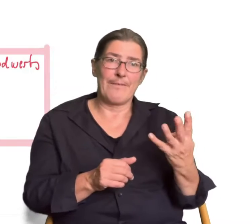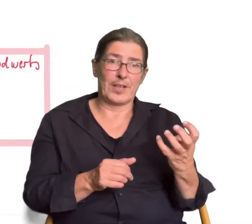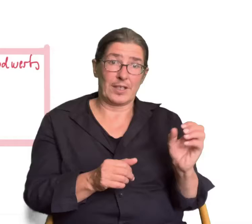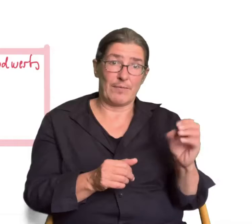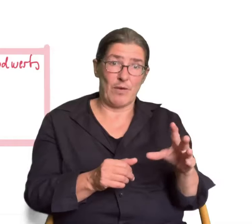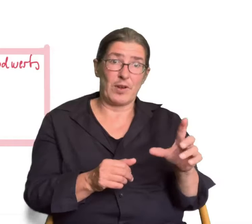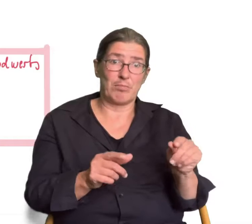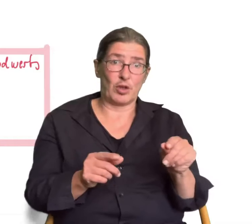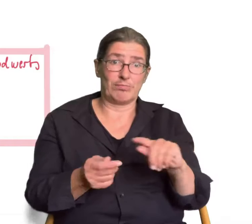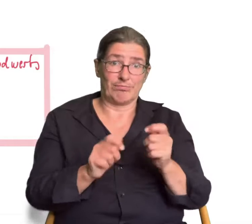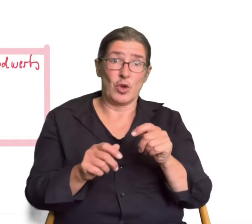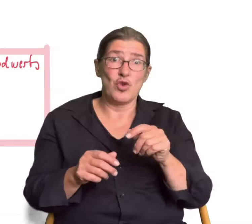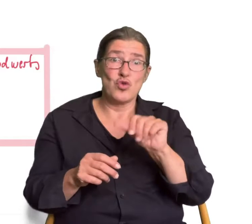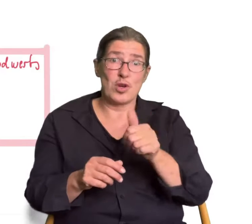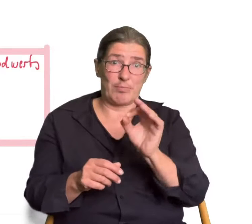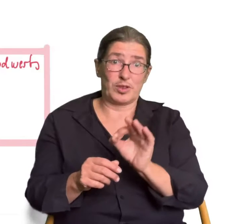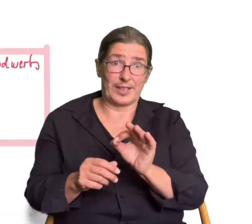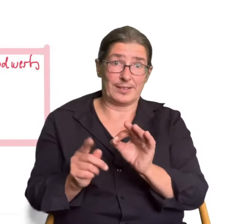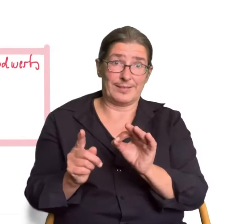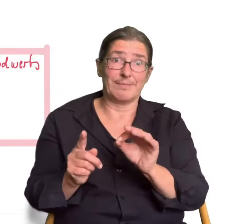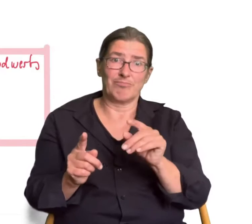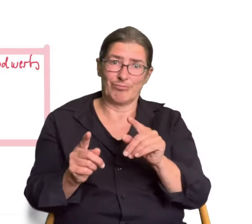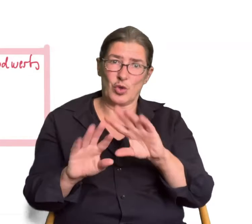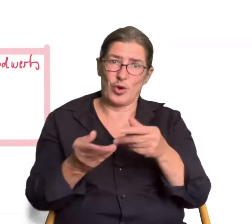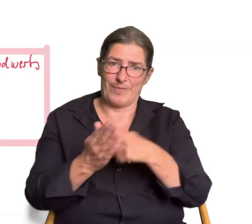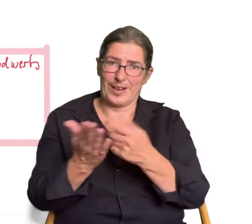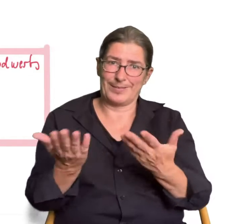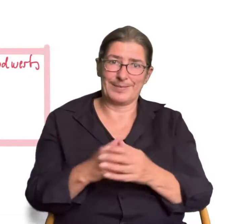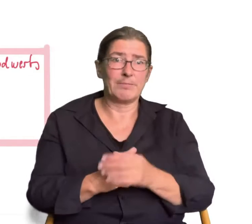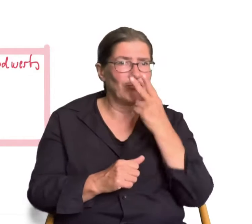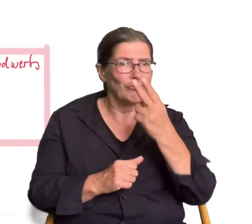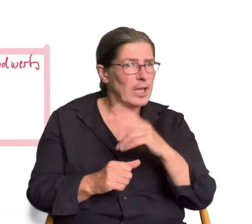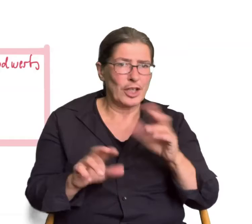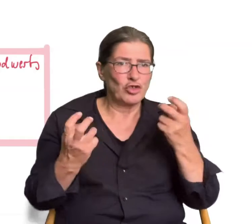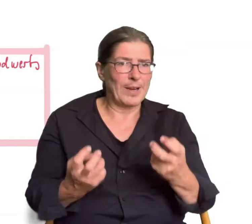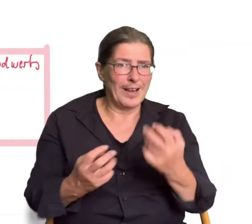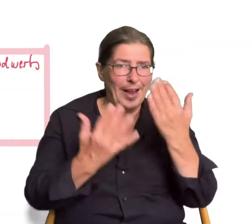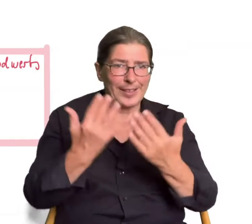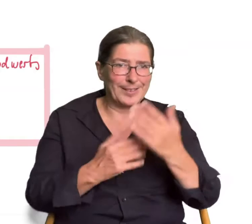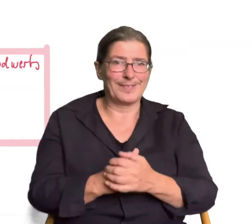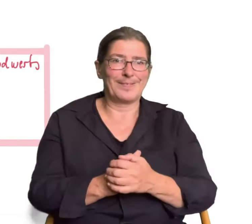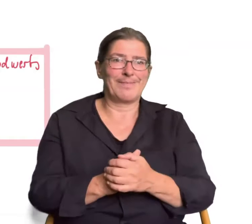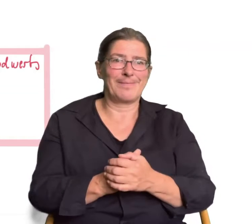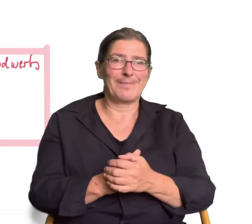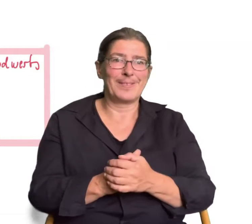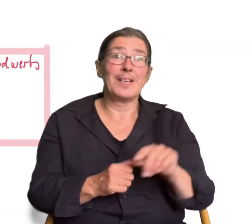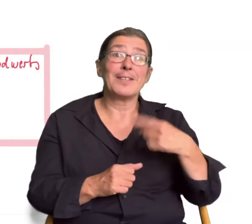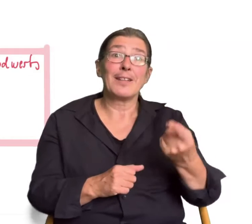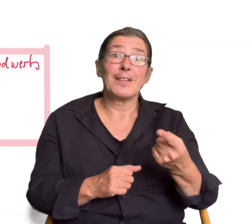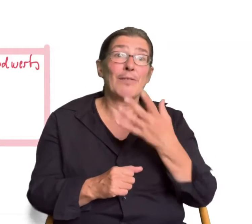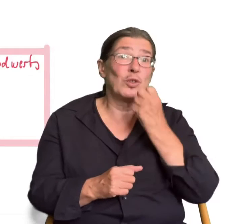Und diese 40 Würfe, das sind die 100% und eben der Grundwert. Und ihr seht, so schwer ist das eigentlich gar nicht zu